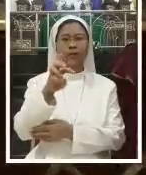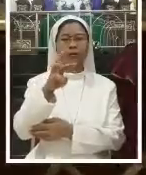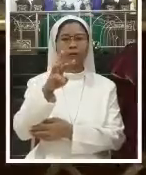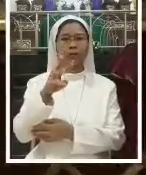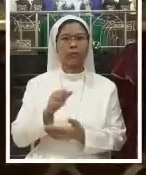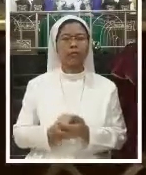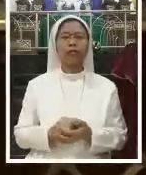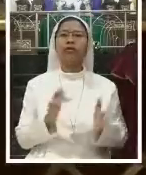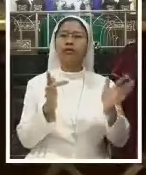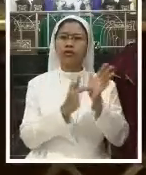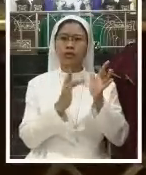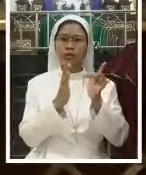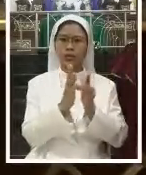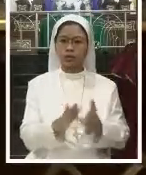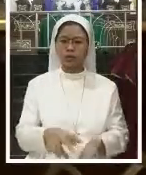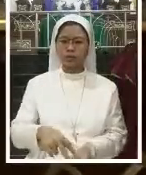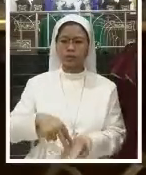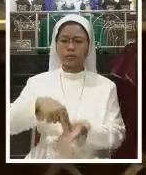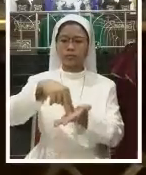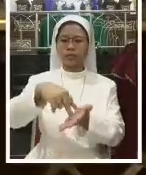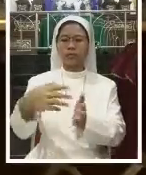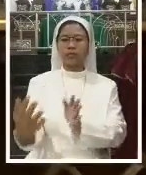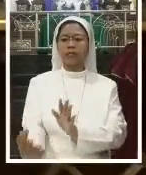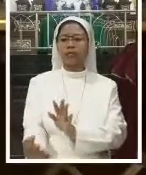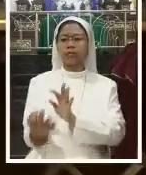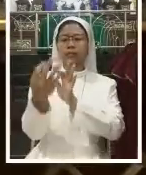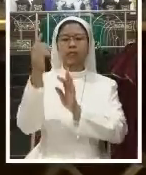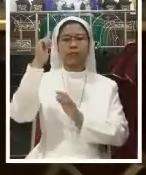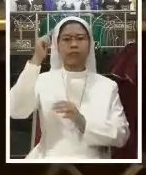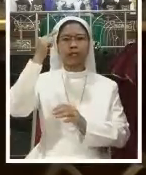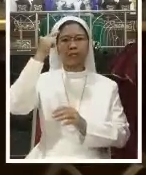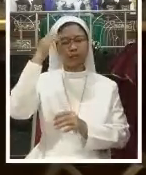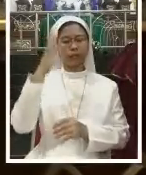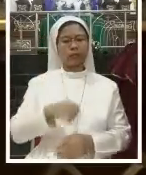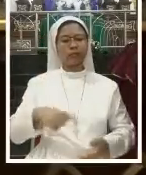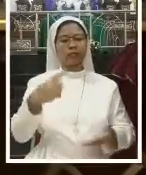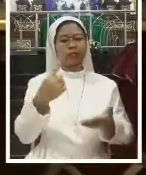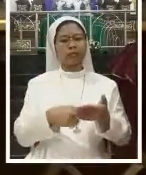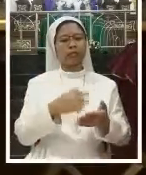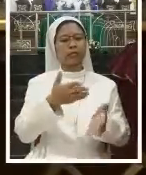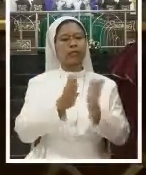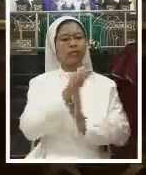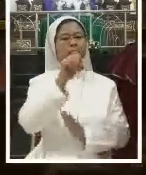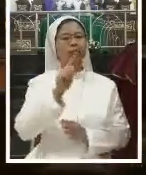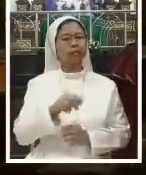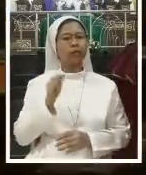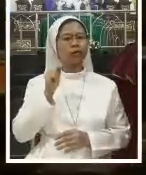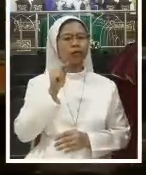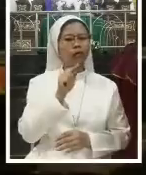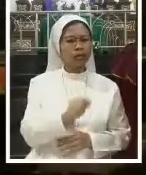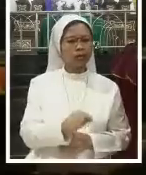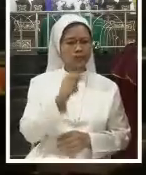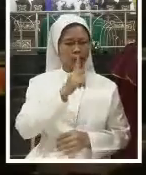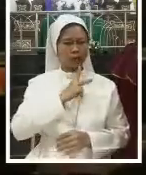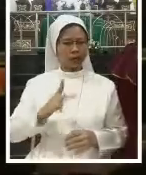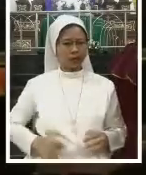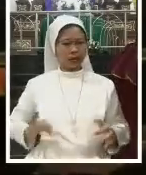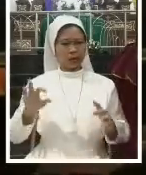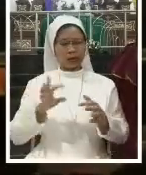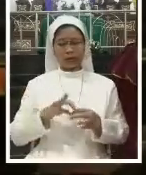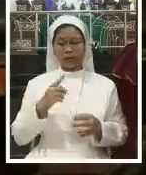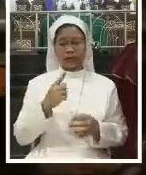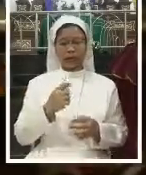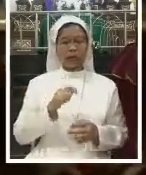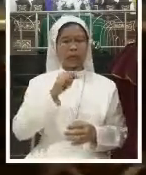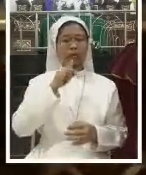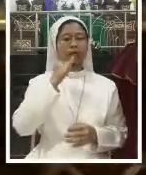Pinatindog si Jesus sa atubang kan gobernador, asin hinapot kan gobernador. Ika anhade kan mga Hudeyo.